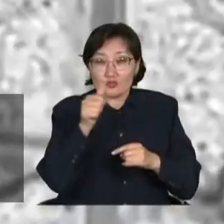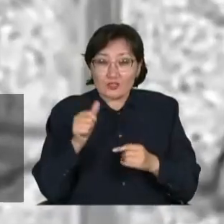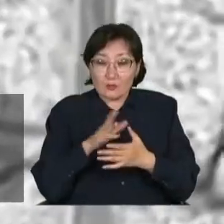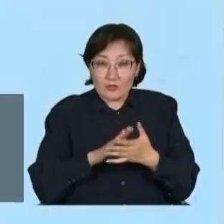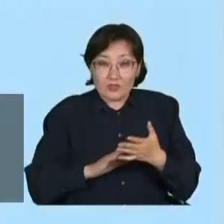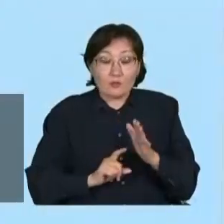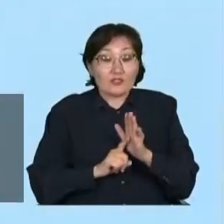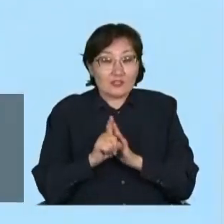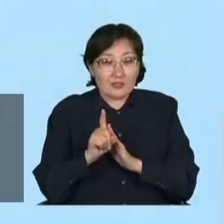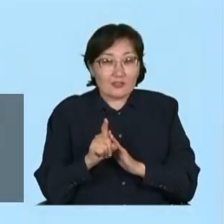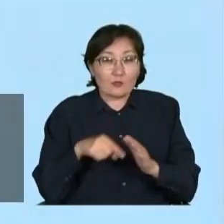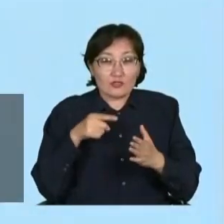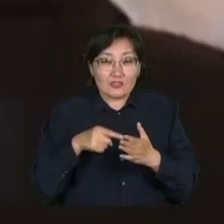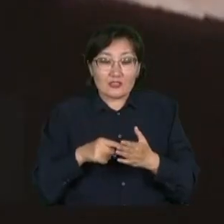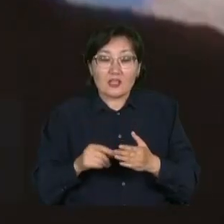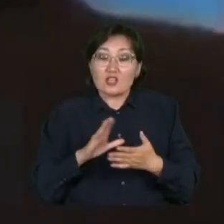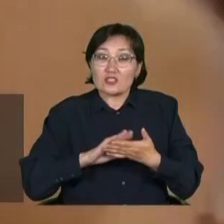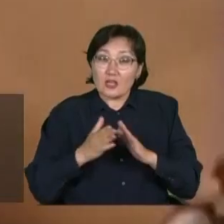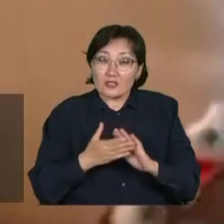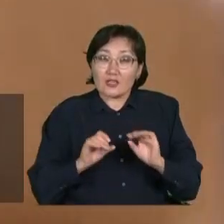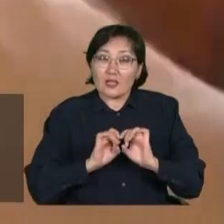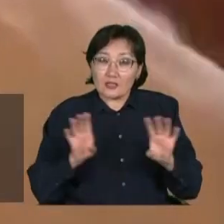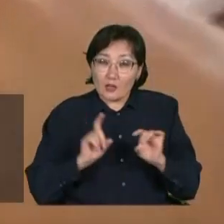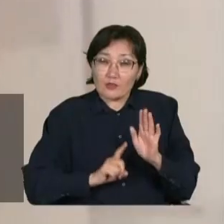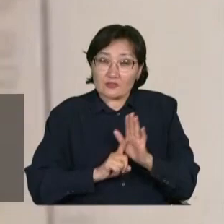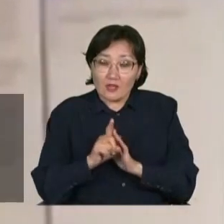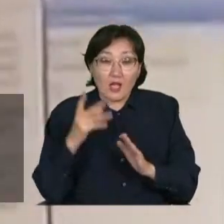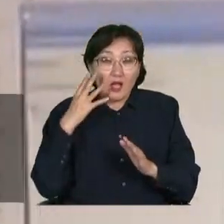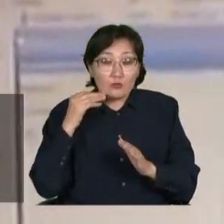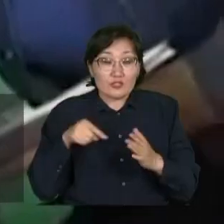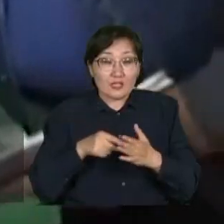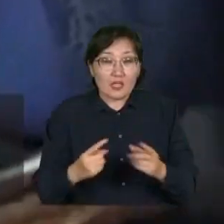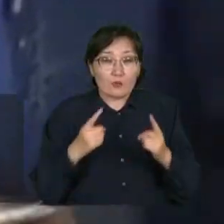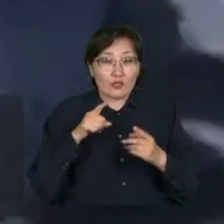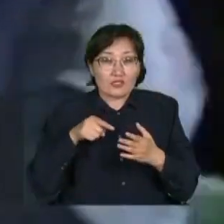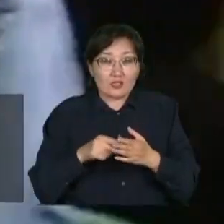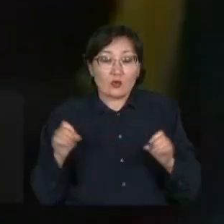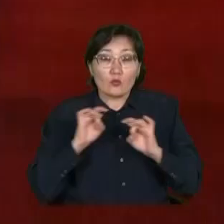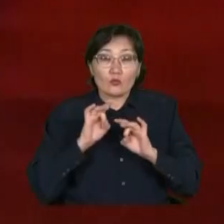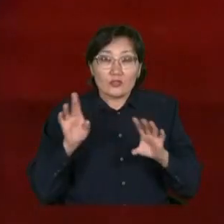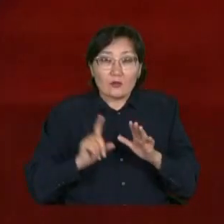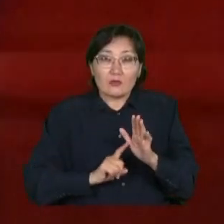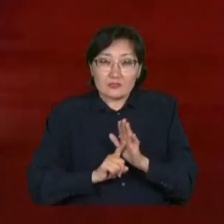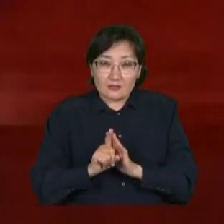созылып, әу бастанақ мегаполистің тыныс-тіршілігінен хабардар етті. Алматыны алып шахар тани бастады.